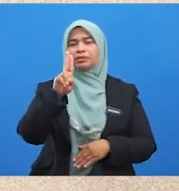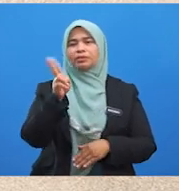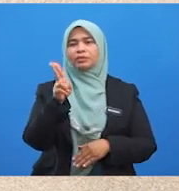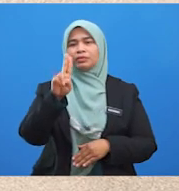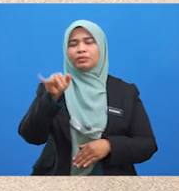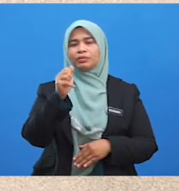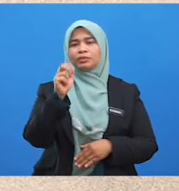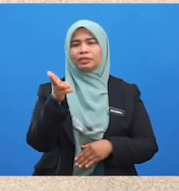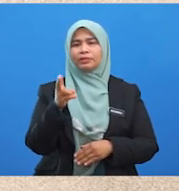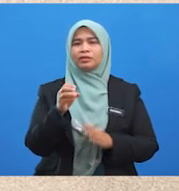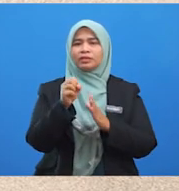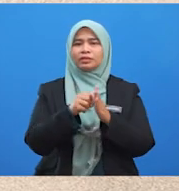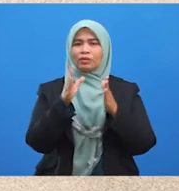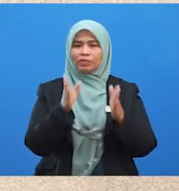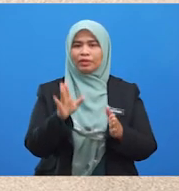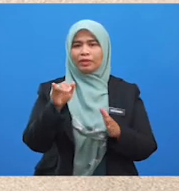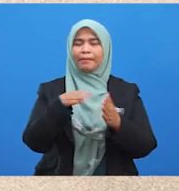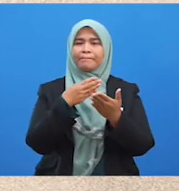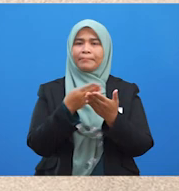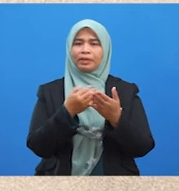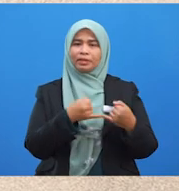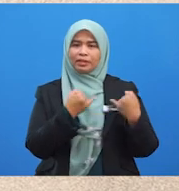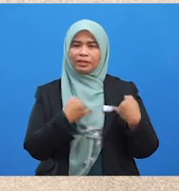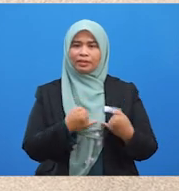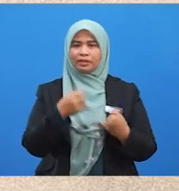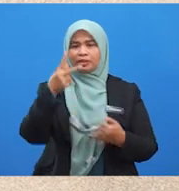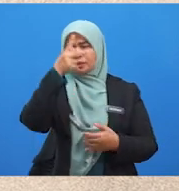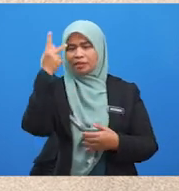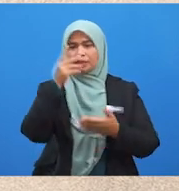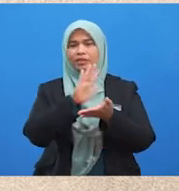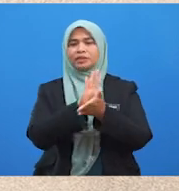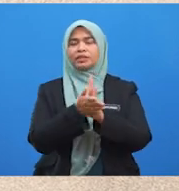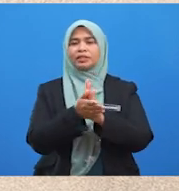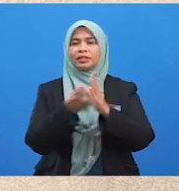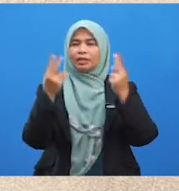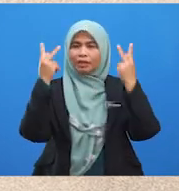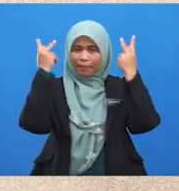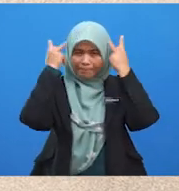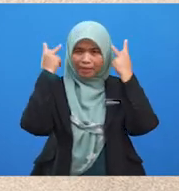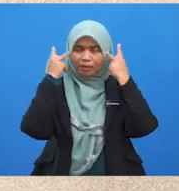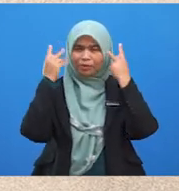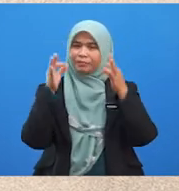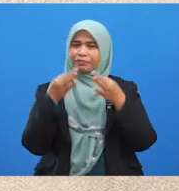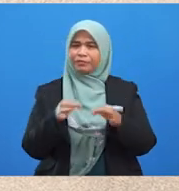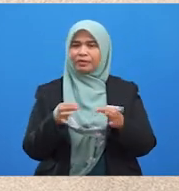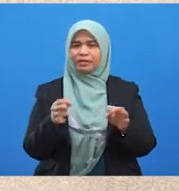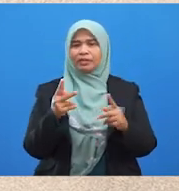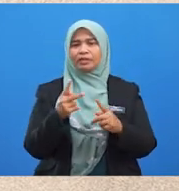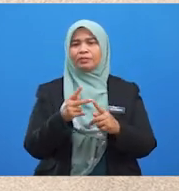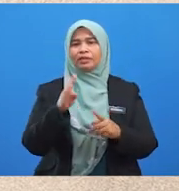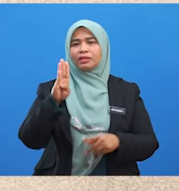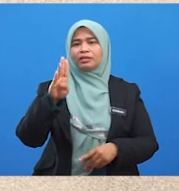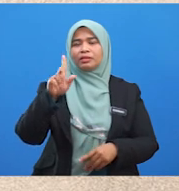juga seorang yang baik hati kerana menjadi peguam percuma kepada Bulat Beleper yang